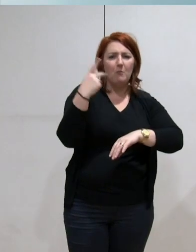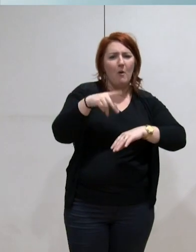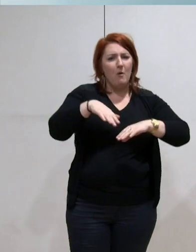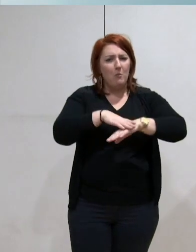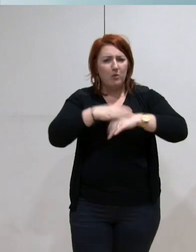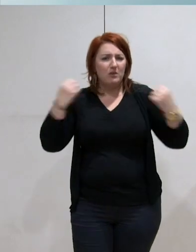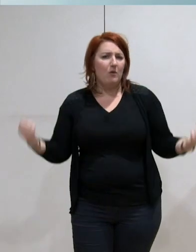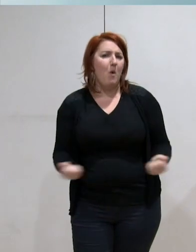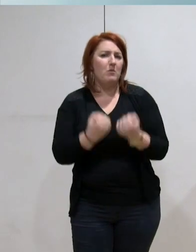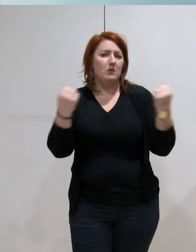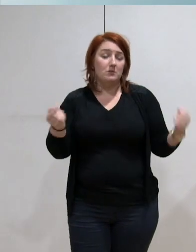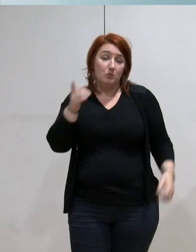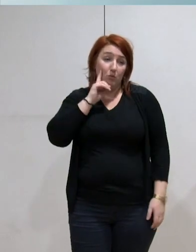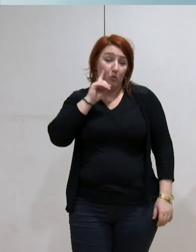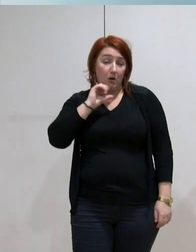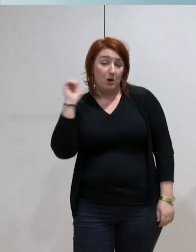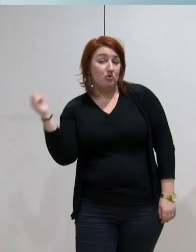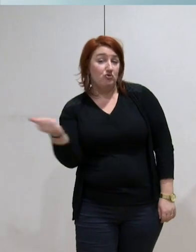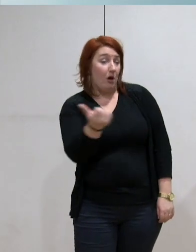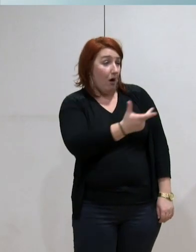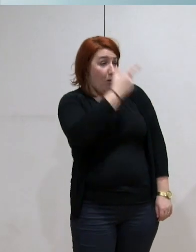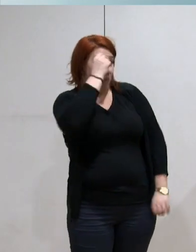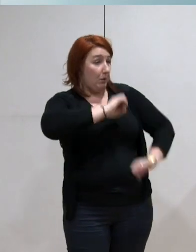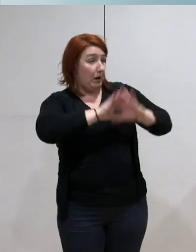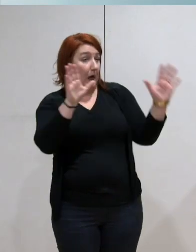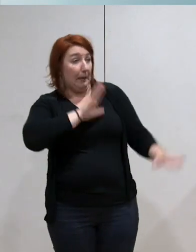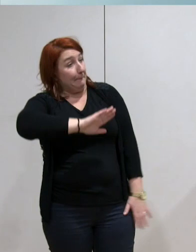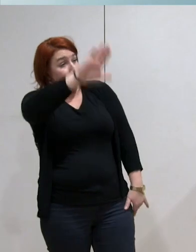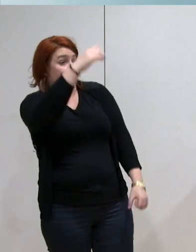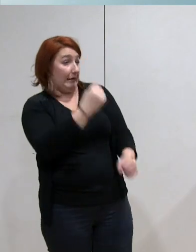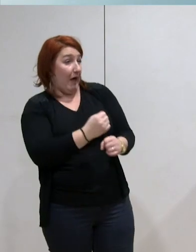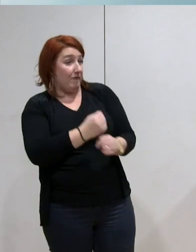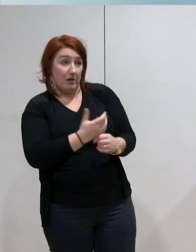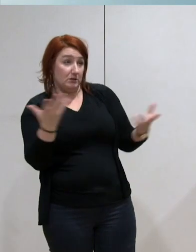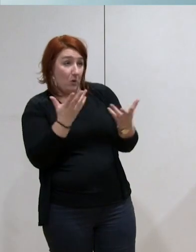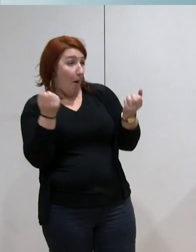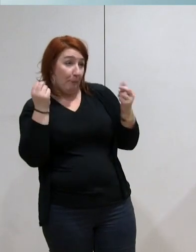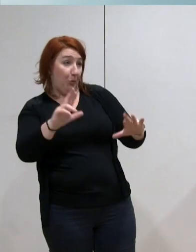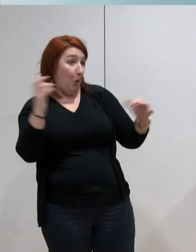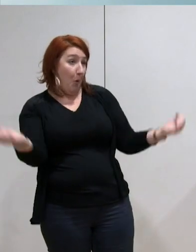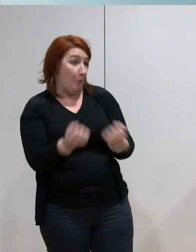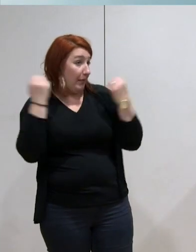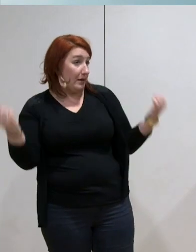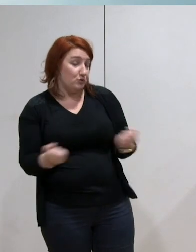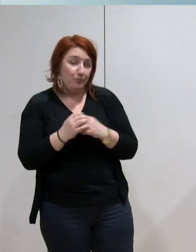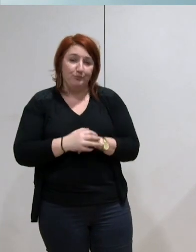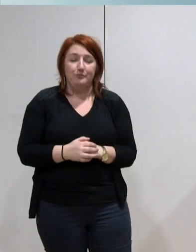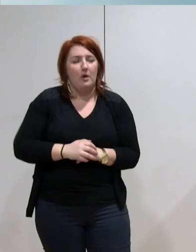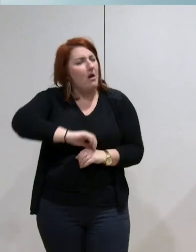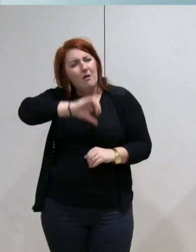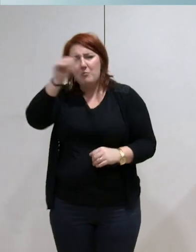il s'agit chacun l'a bien compris je veux commencer par votre prétendu bouclier